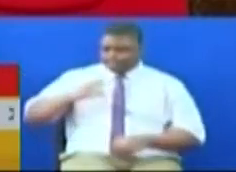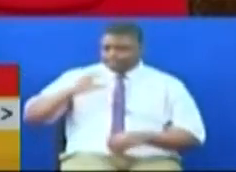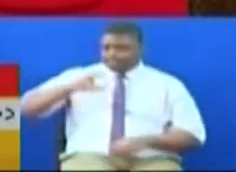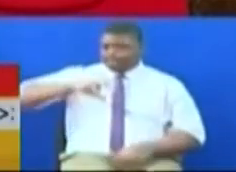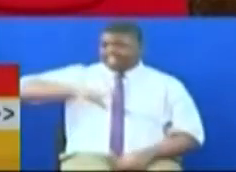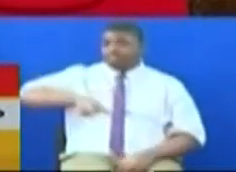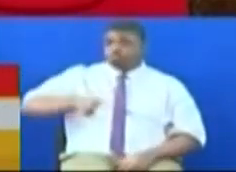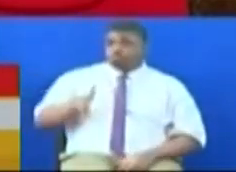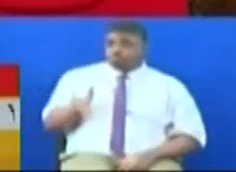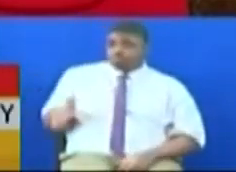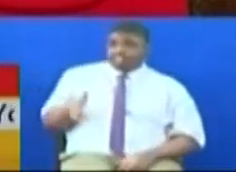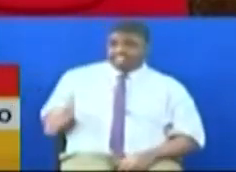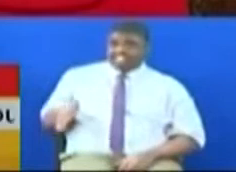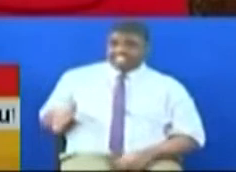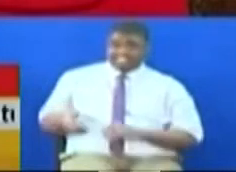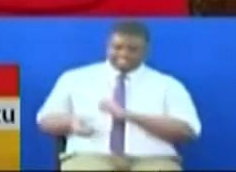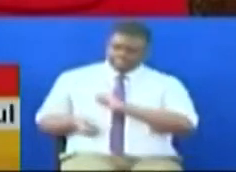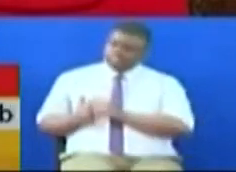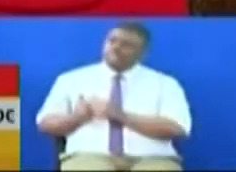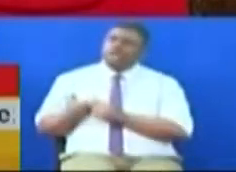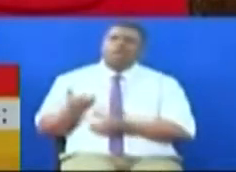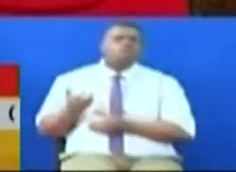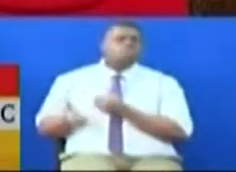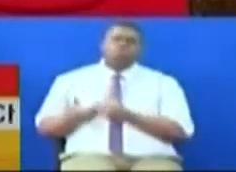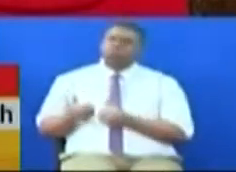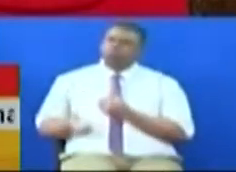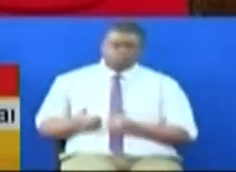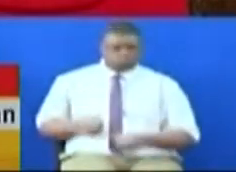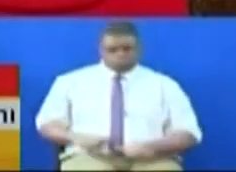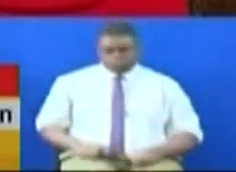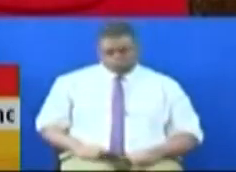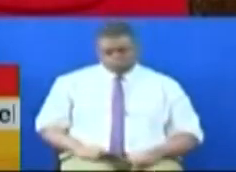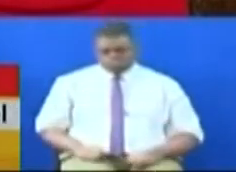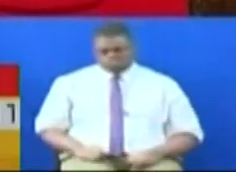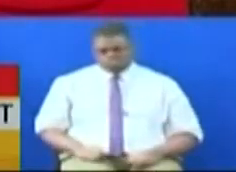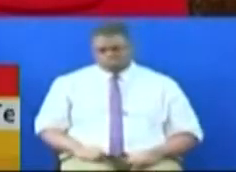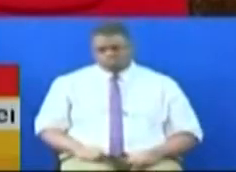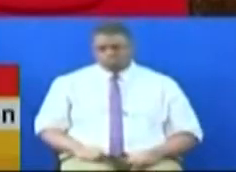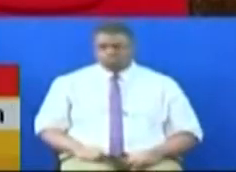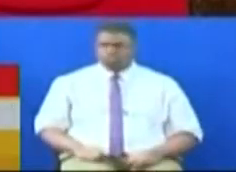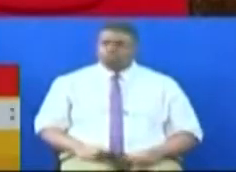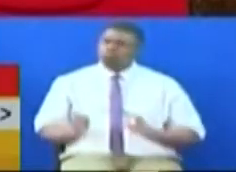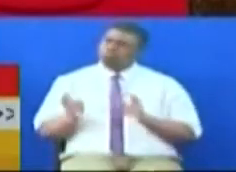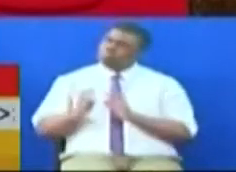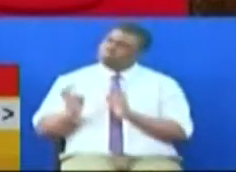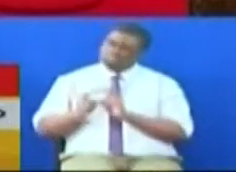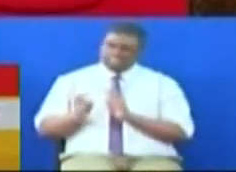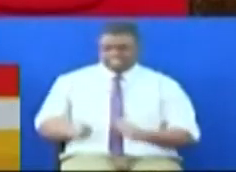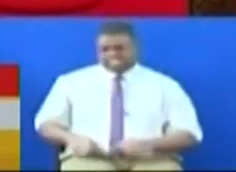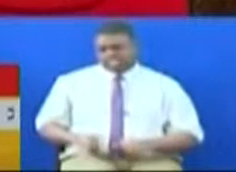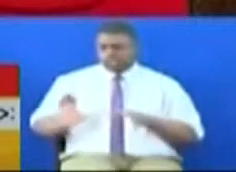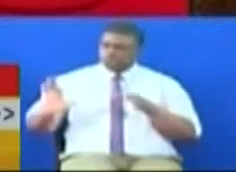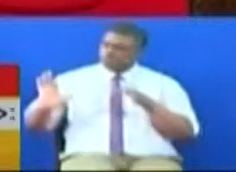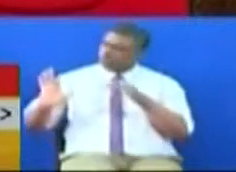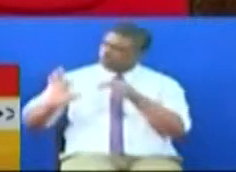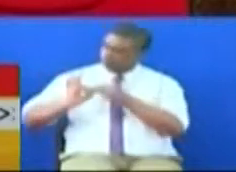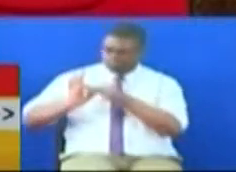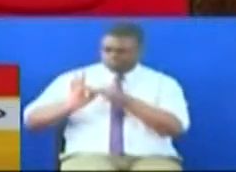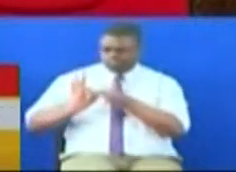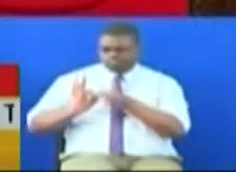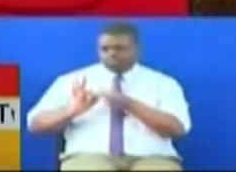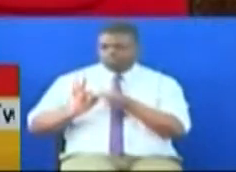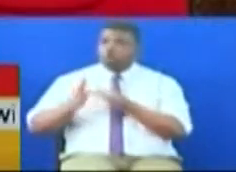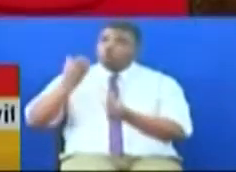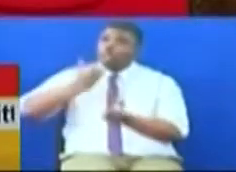changamoto kubwa sana ya wananchi wetu, moja kuona namna ambavyo wanaweza kuunganishiwa umeme wa uhakika. Lakini kumbe